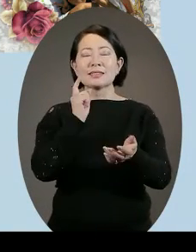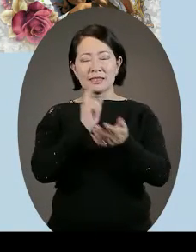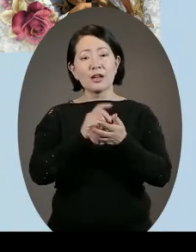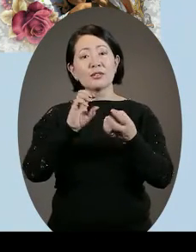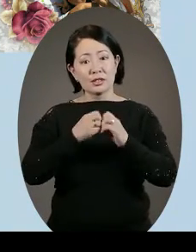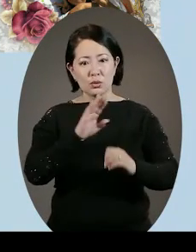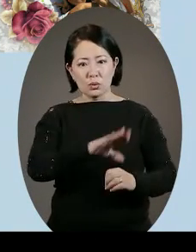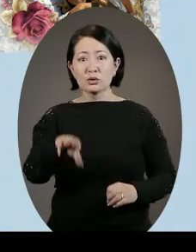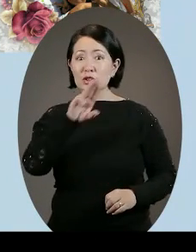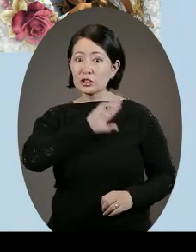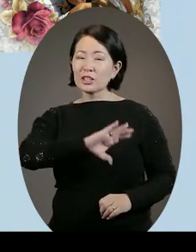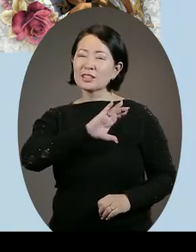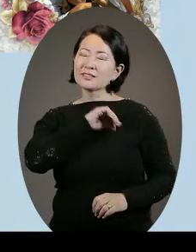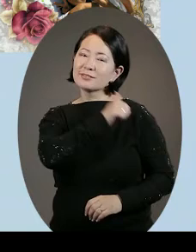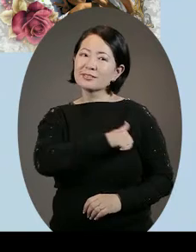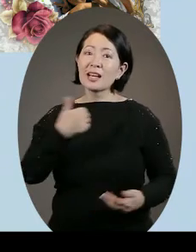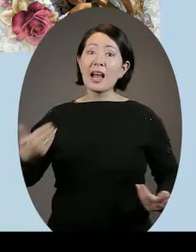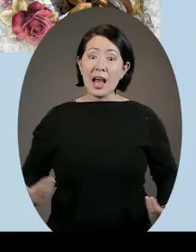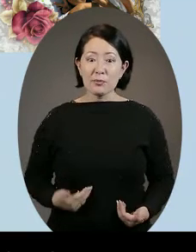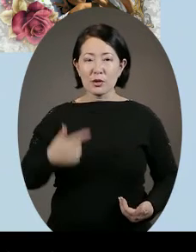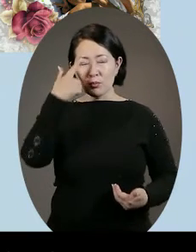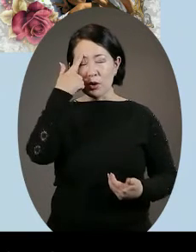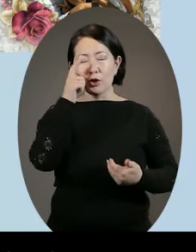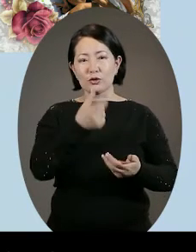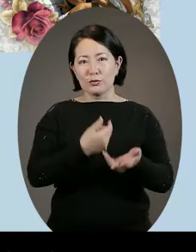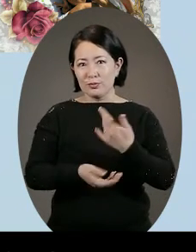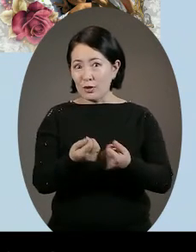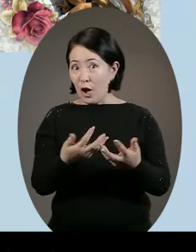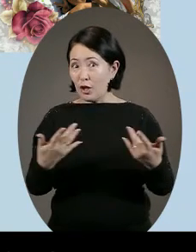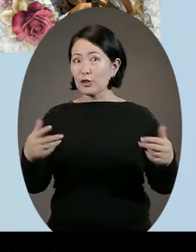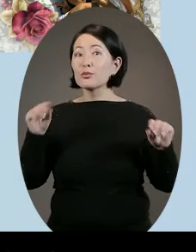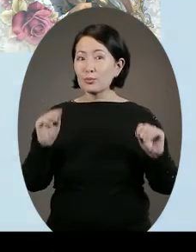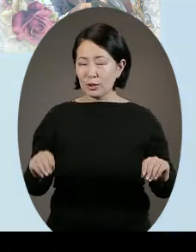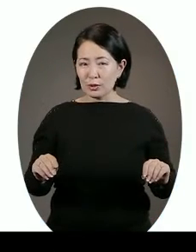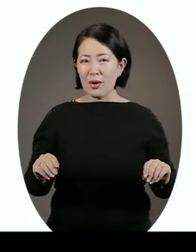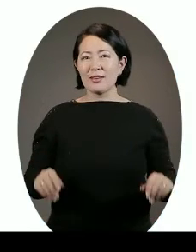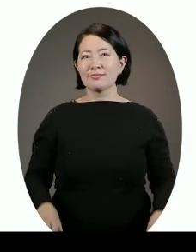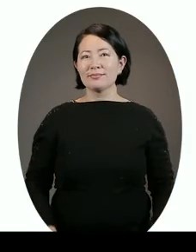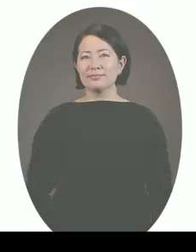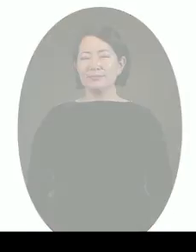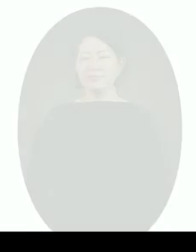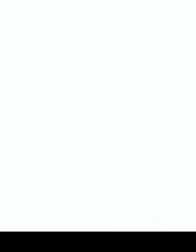бүр хүүхдийн төлөө гэсэн сэтгэлтэй амьдарцгаая. Монголын үрс маш олон болох болтугай.